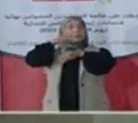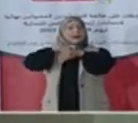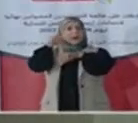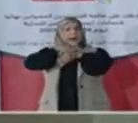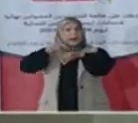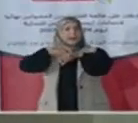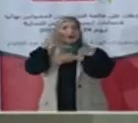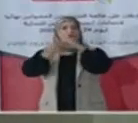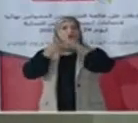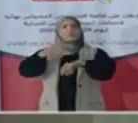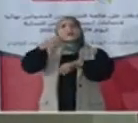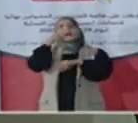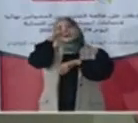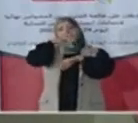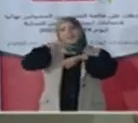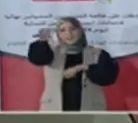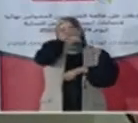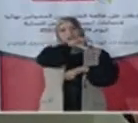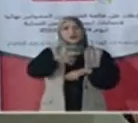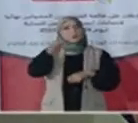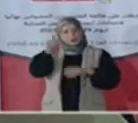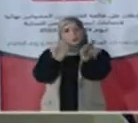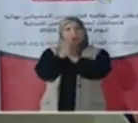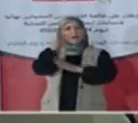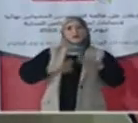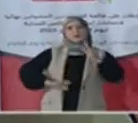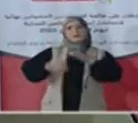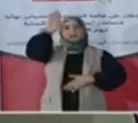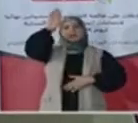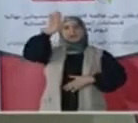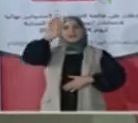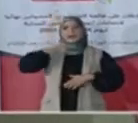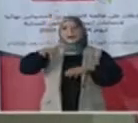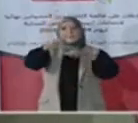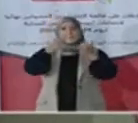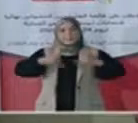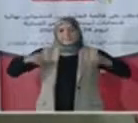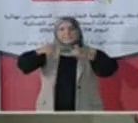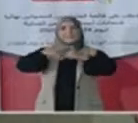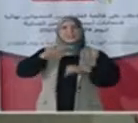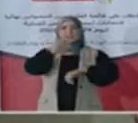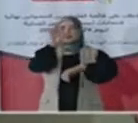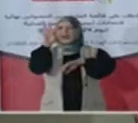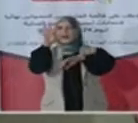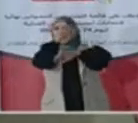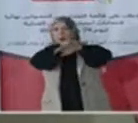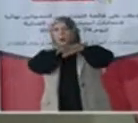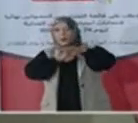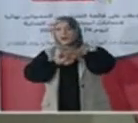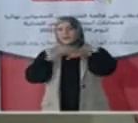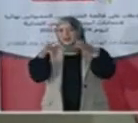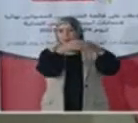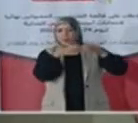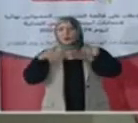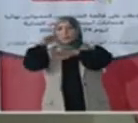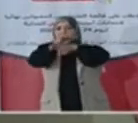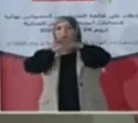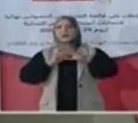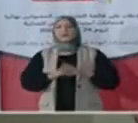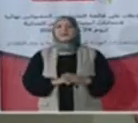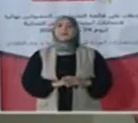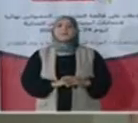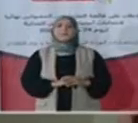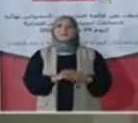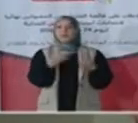وله أيضا الحق في الترشح لعضوية مجلس الإقليم والمجلس الوطني للجهات والأقاليم.